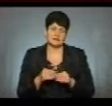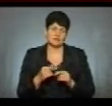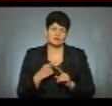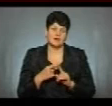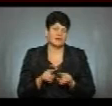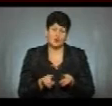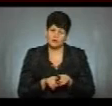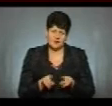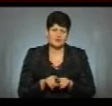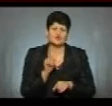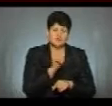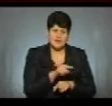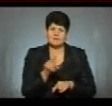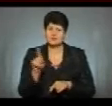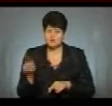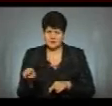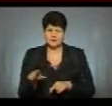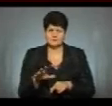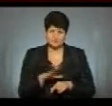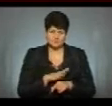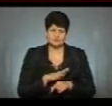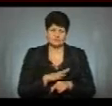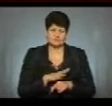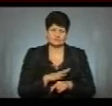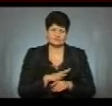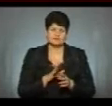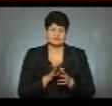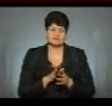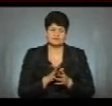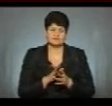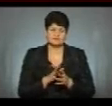Але однаково, що там, була перевага